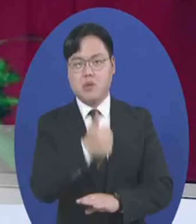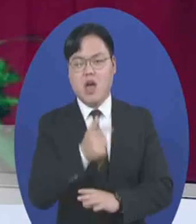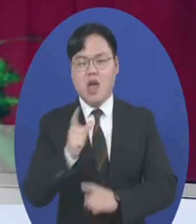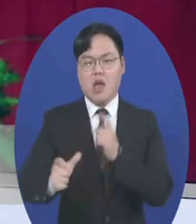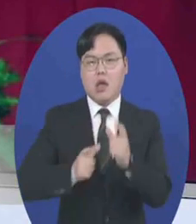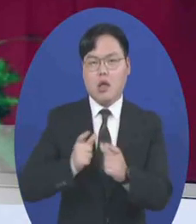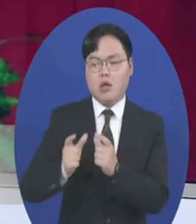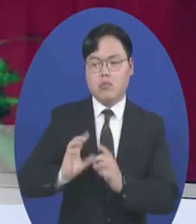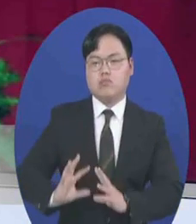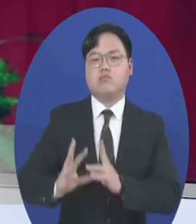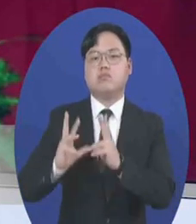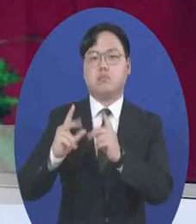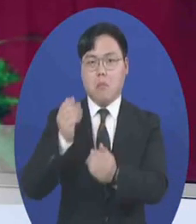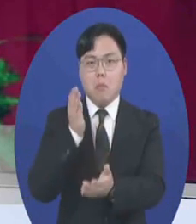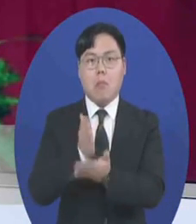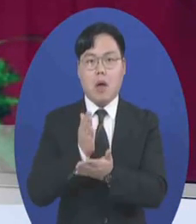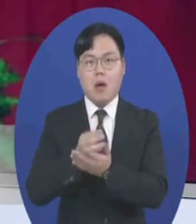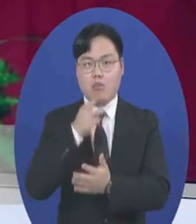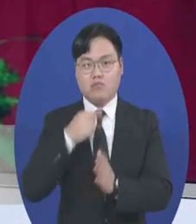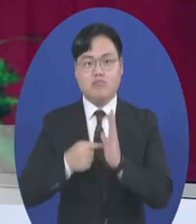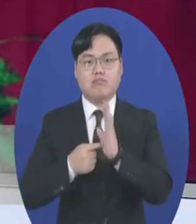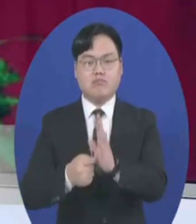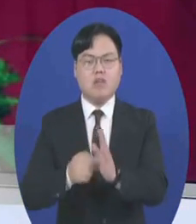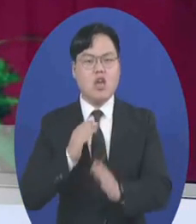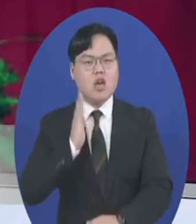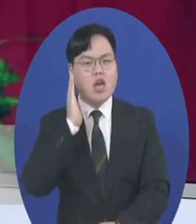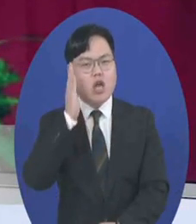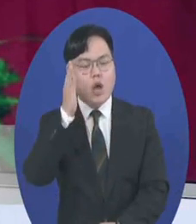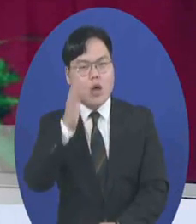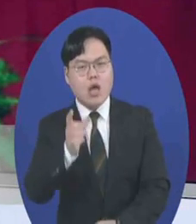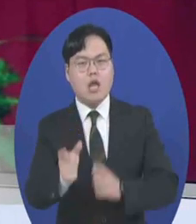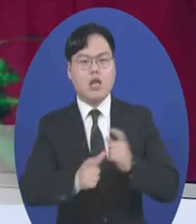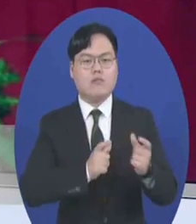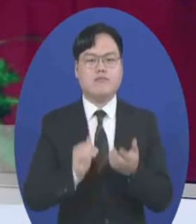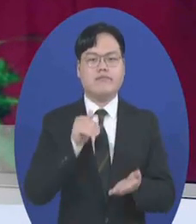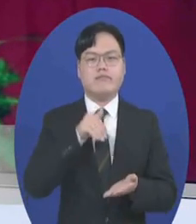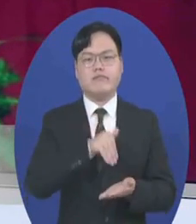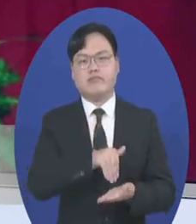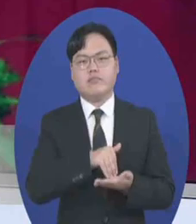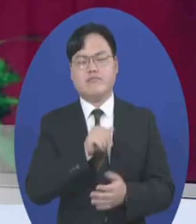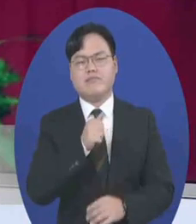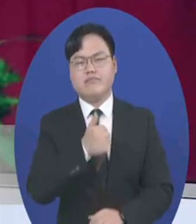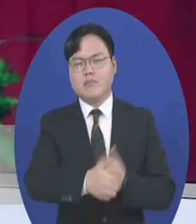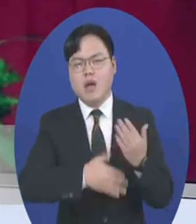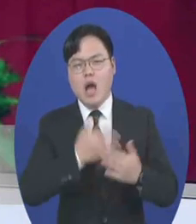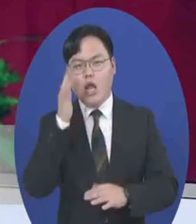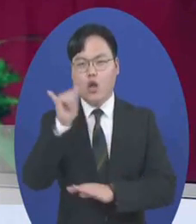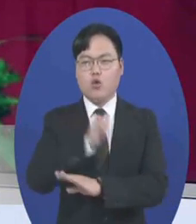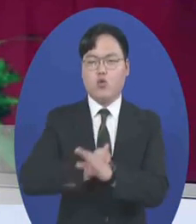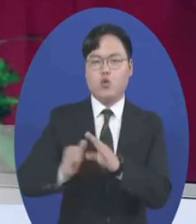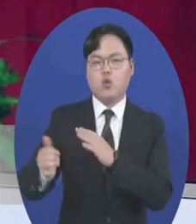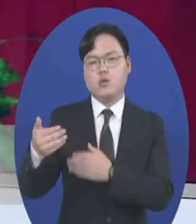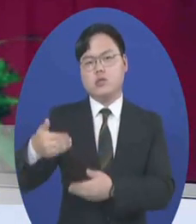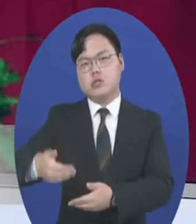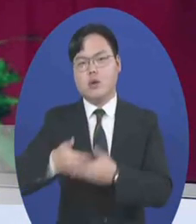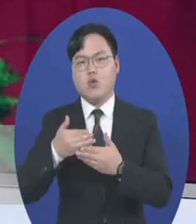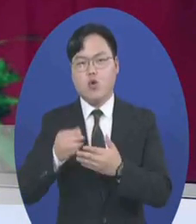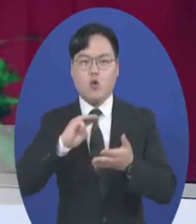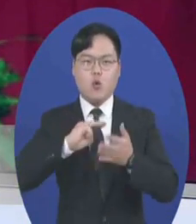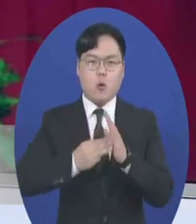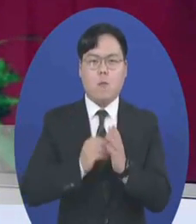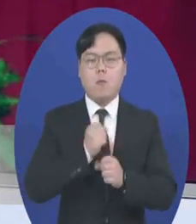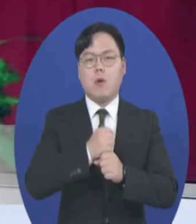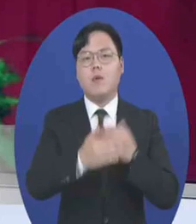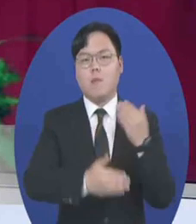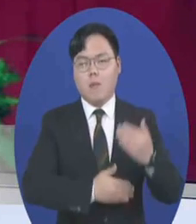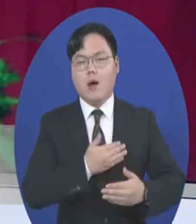эдийн засаг тодорхой хэмжээнд сэргэснийг онцолсон. Цаашид эдийн засгийн тогтвортой байдал гадаадын хөрөнгө оруулалт дээр анхаарч ажиллахаар төлөвлөгөө боловсруулж байна гэж